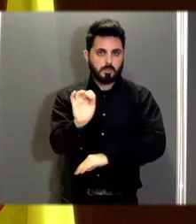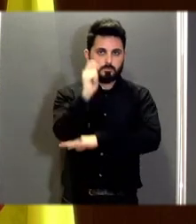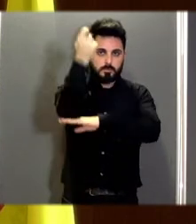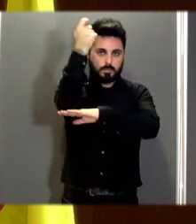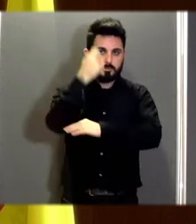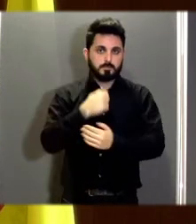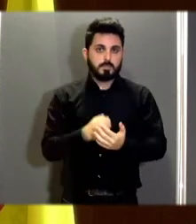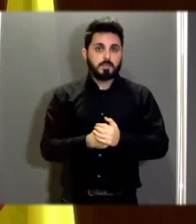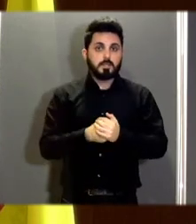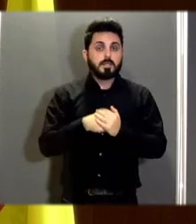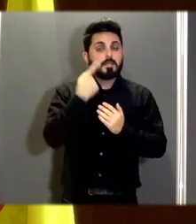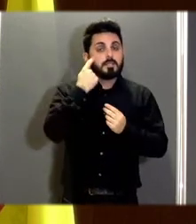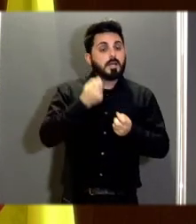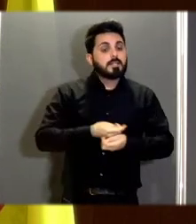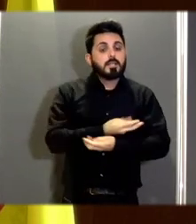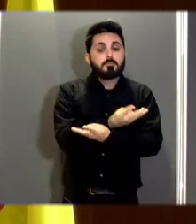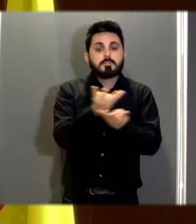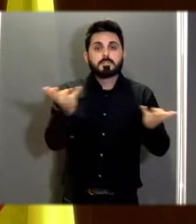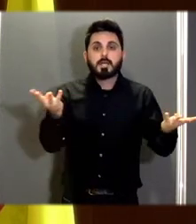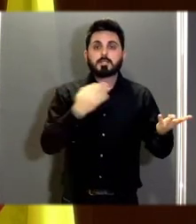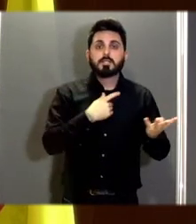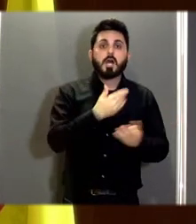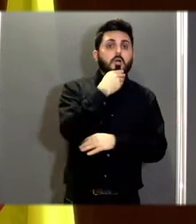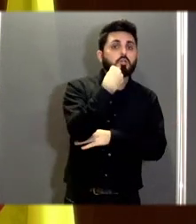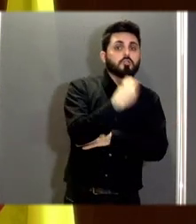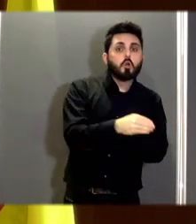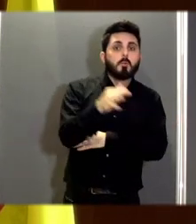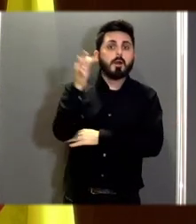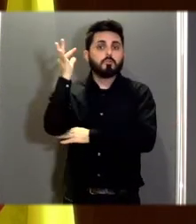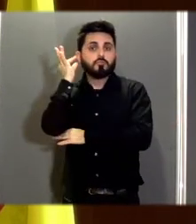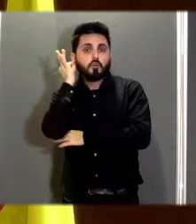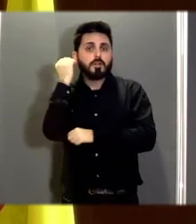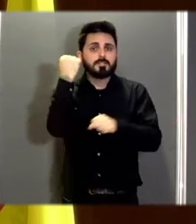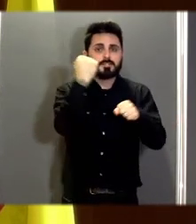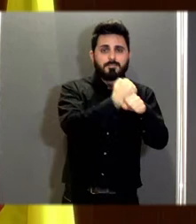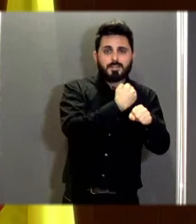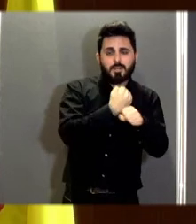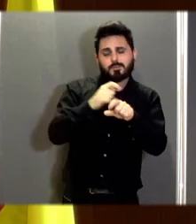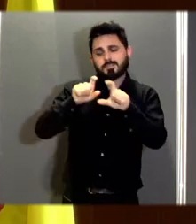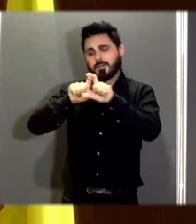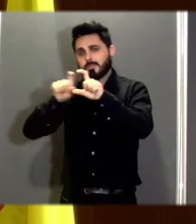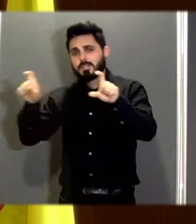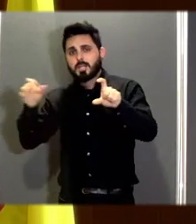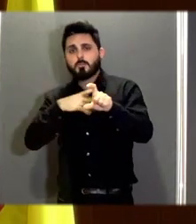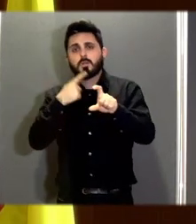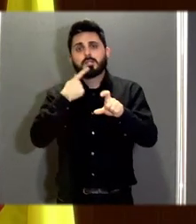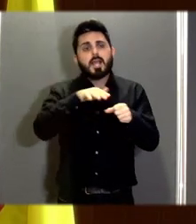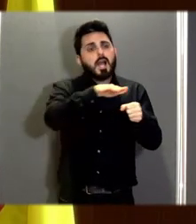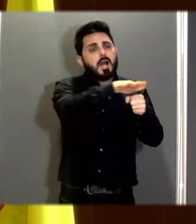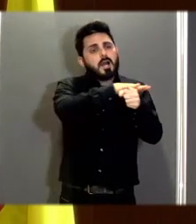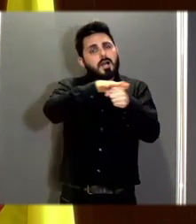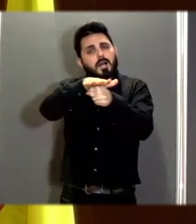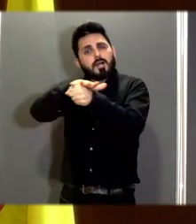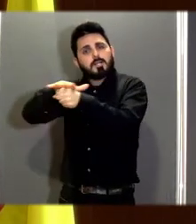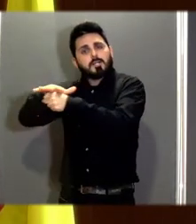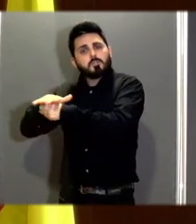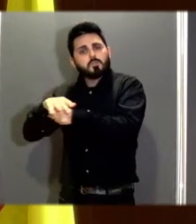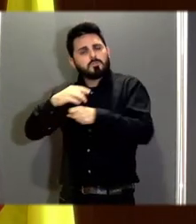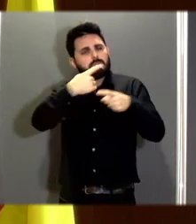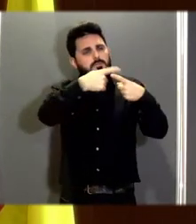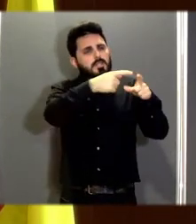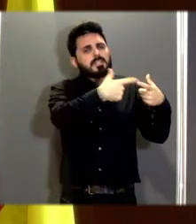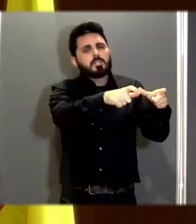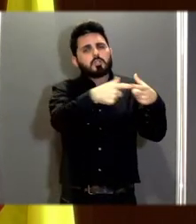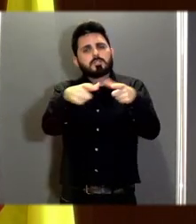del país, dones, homes, joves, treballadors, empresaris, parlar a molts sectors, per tant, i que pugui presentar un